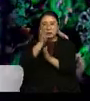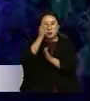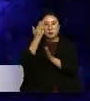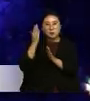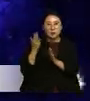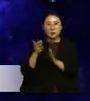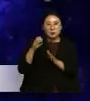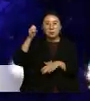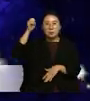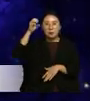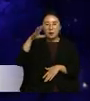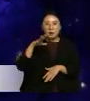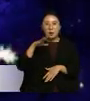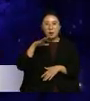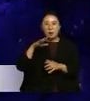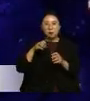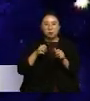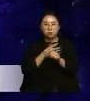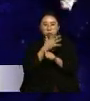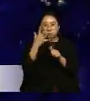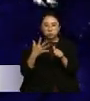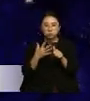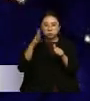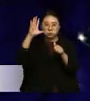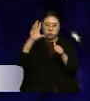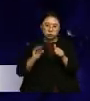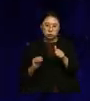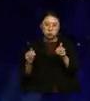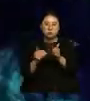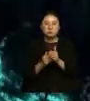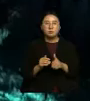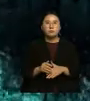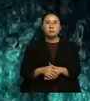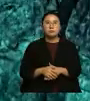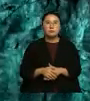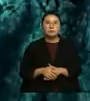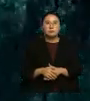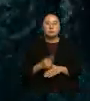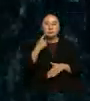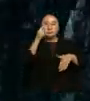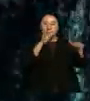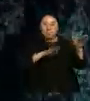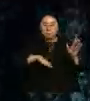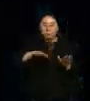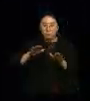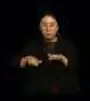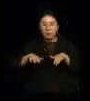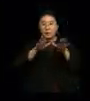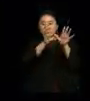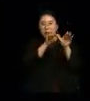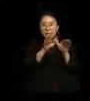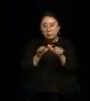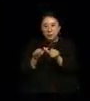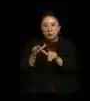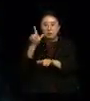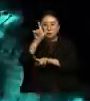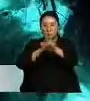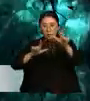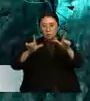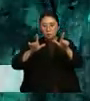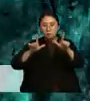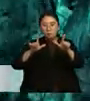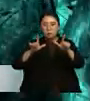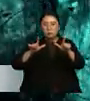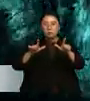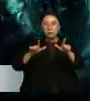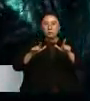동력 파란 빛이 주위를 밝히다가 아스라이 사라져갑니다. 파도의 흐름과 나비떼에 흐르는 듯 날아가는